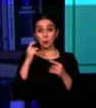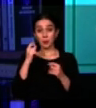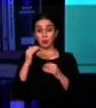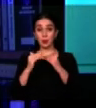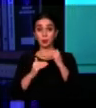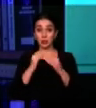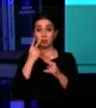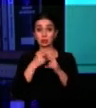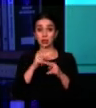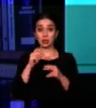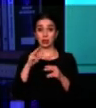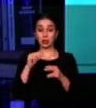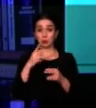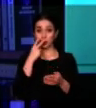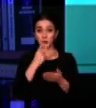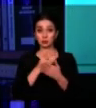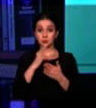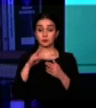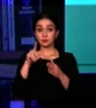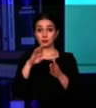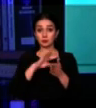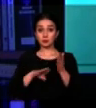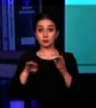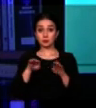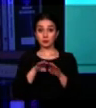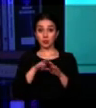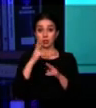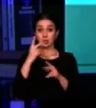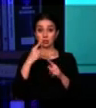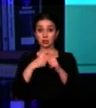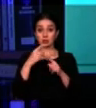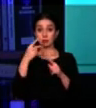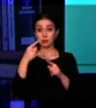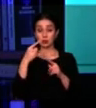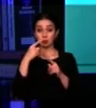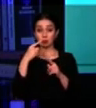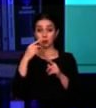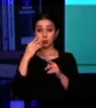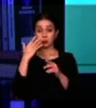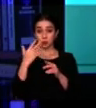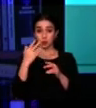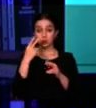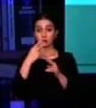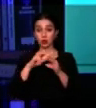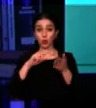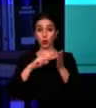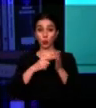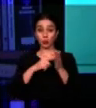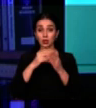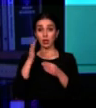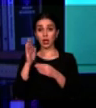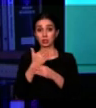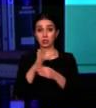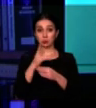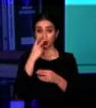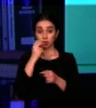этапларын көріп чықамыз. Мана берілген теңсізлік. 2x минус 5, x плюс 3. Көпайты үшілерге ажыратып